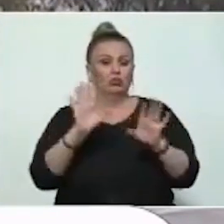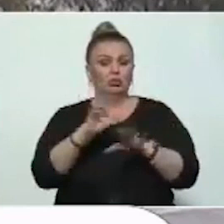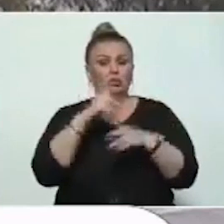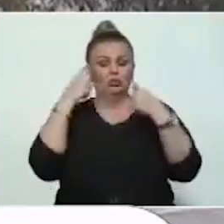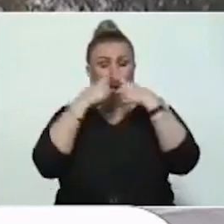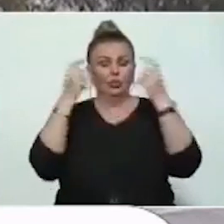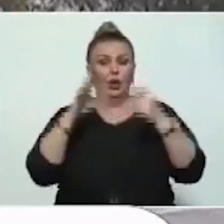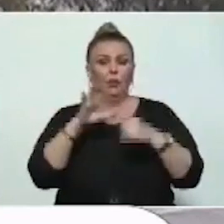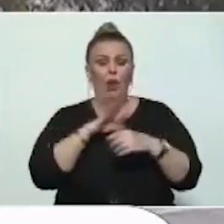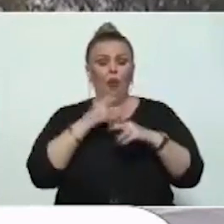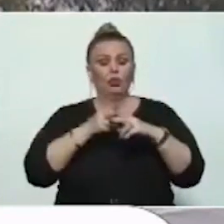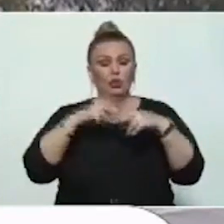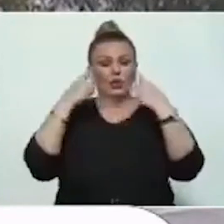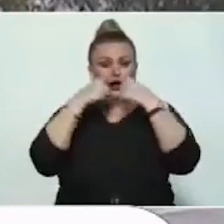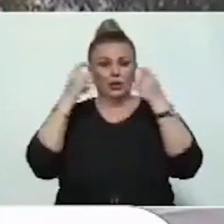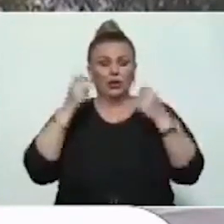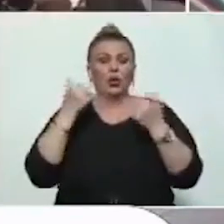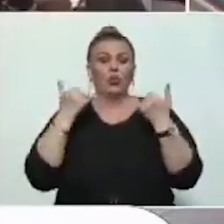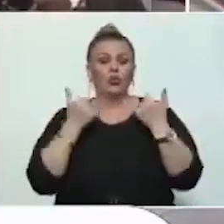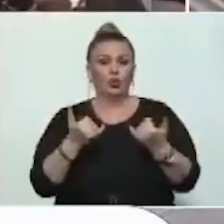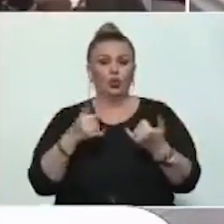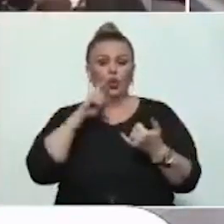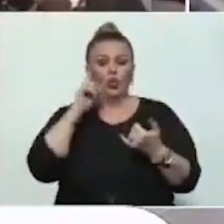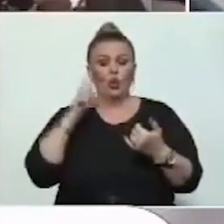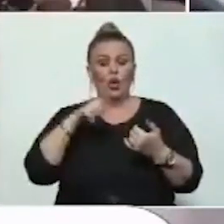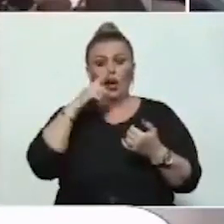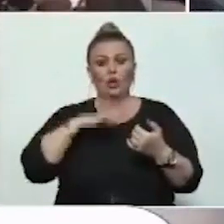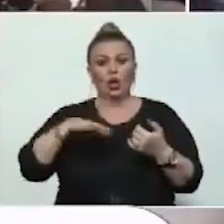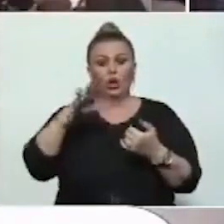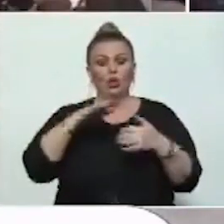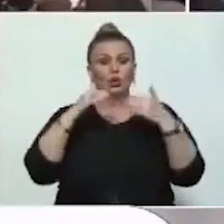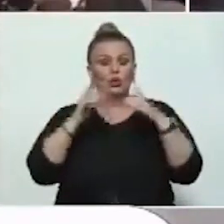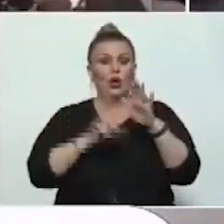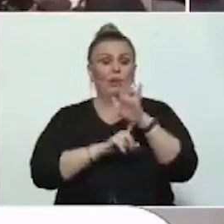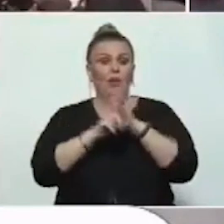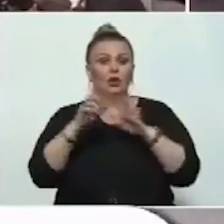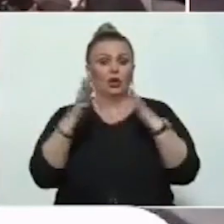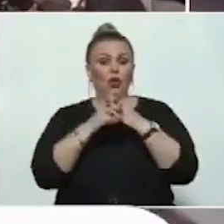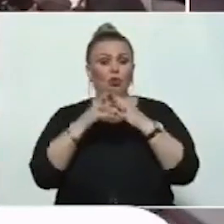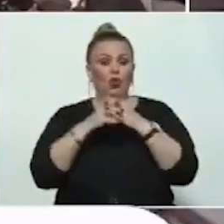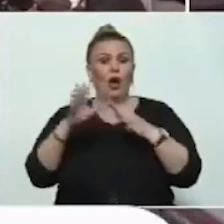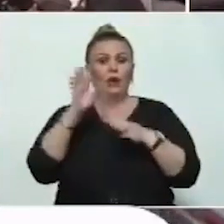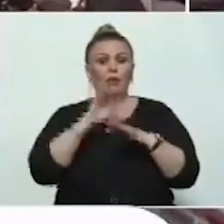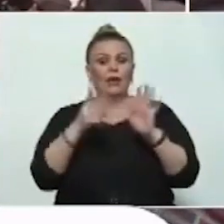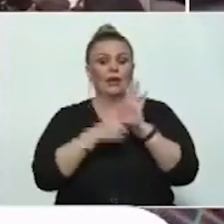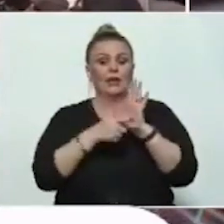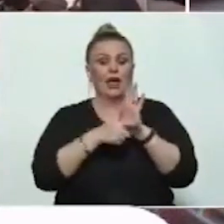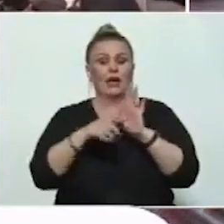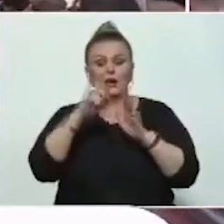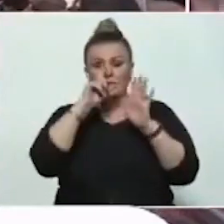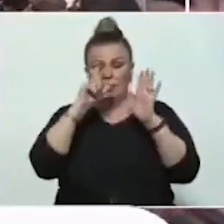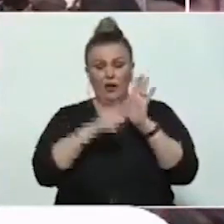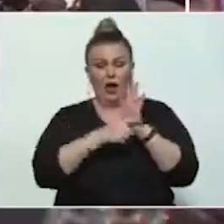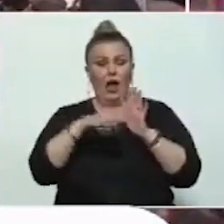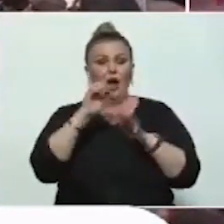qeyd edirlər. Onu da qeyd edək ki, bu günləri Ukrayna və Rusiya arasında başlanan müharibənin 7 ayı tamam